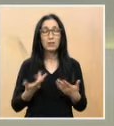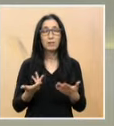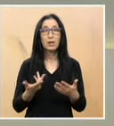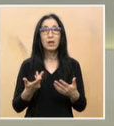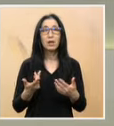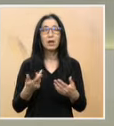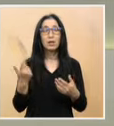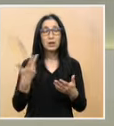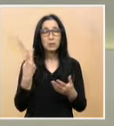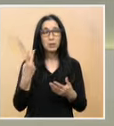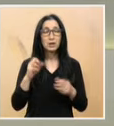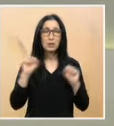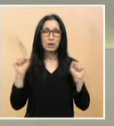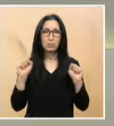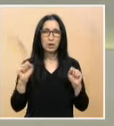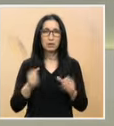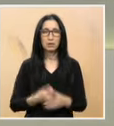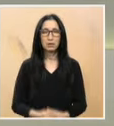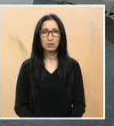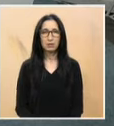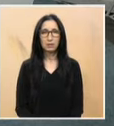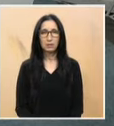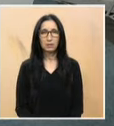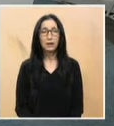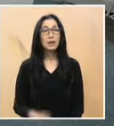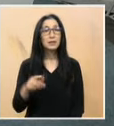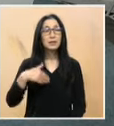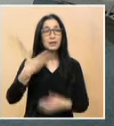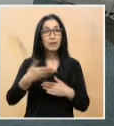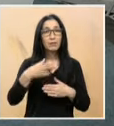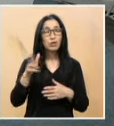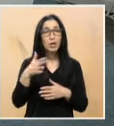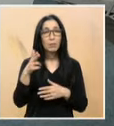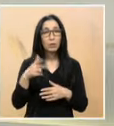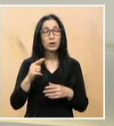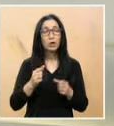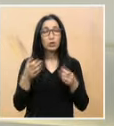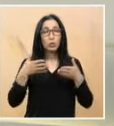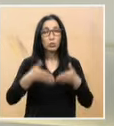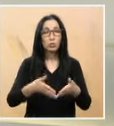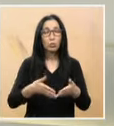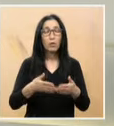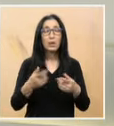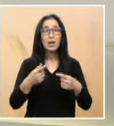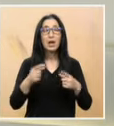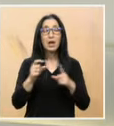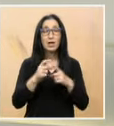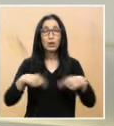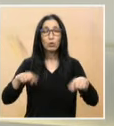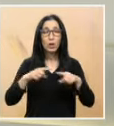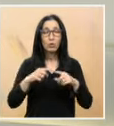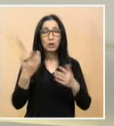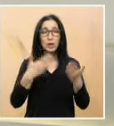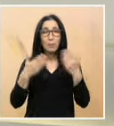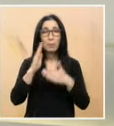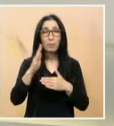колеги и на възпитаниците на гимназията, разбира се. Благодаря. Със следващия репортаж ще гостуваме на регионалната библиотека